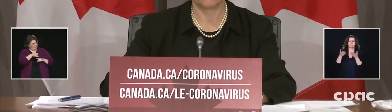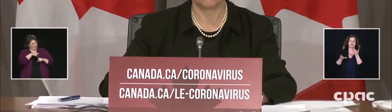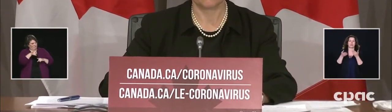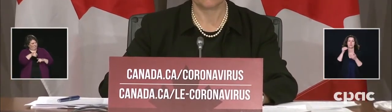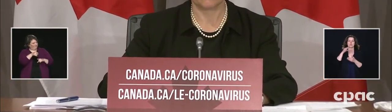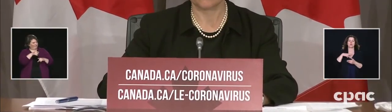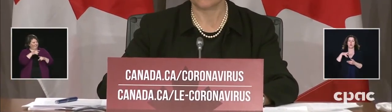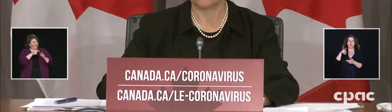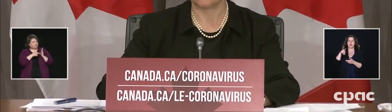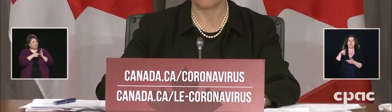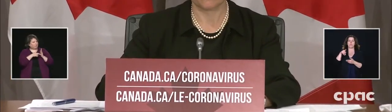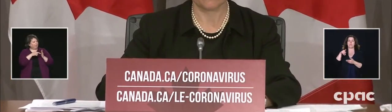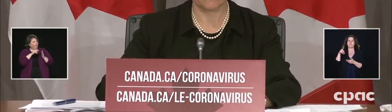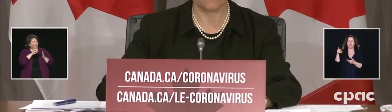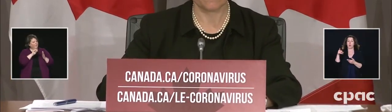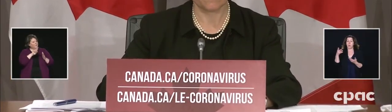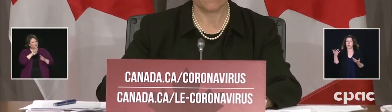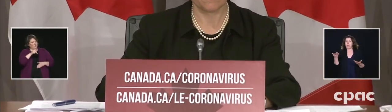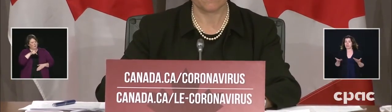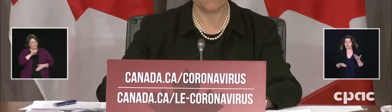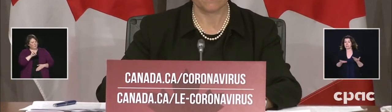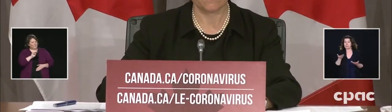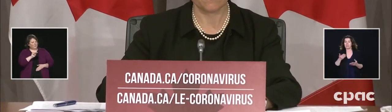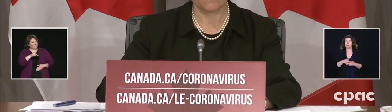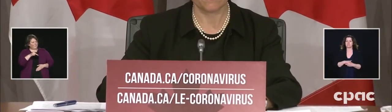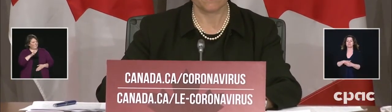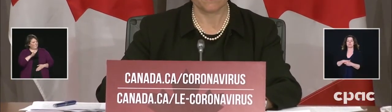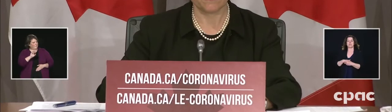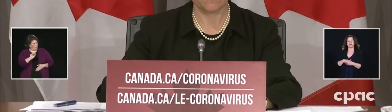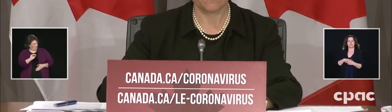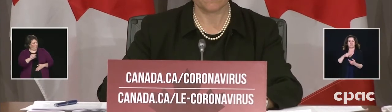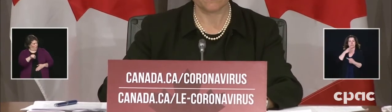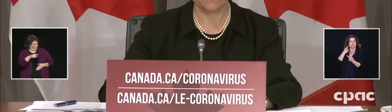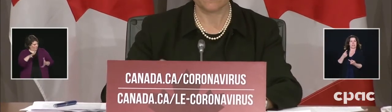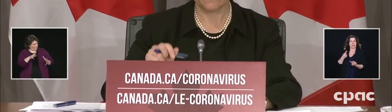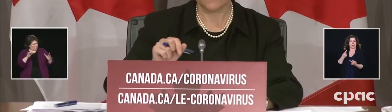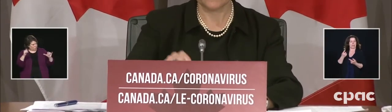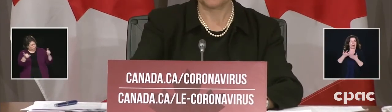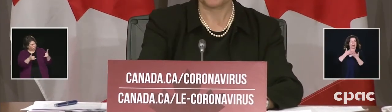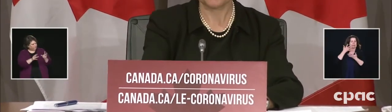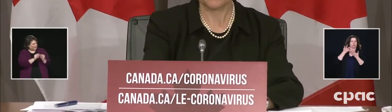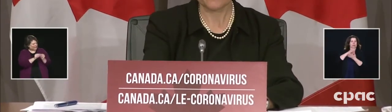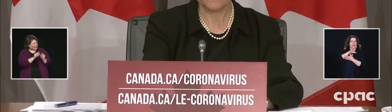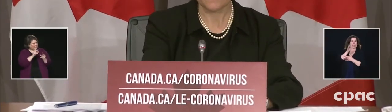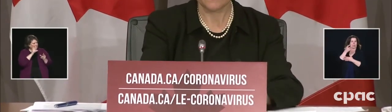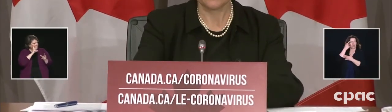pour dire en fait les préoccupations du Canada par rapport à ce qui se passe au sud de la frontière?